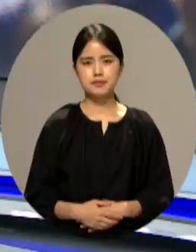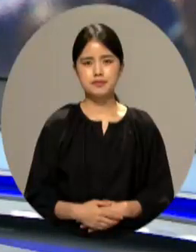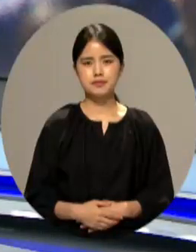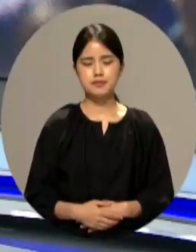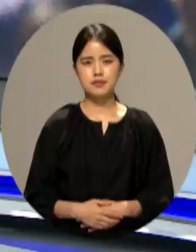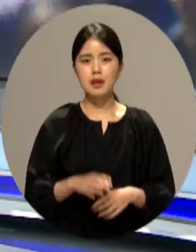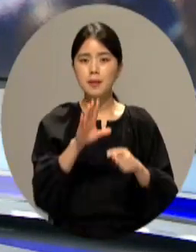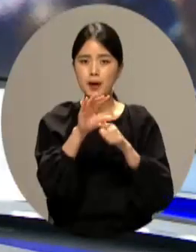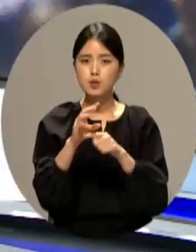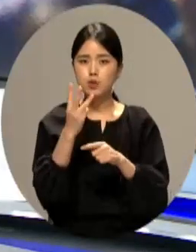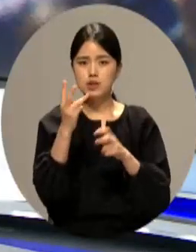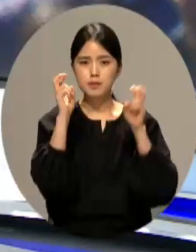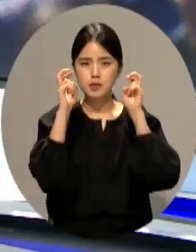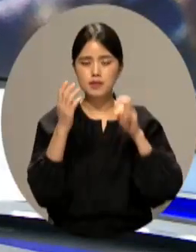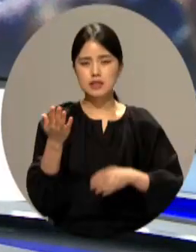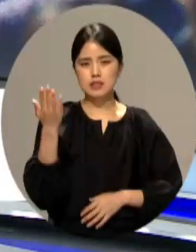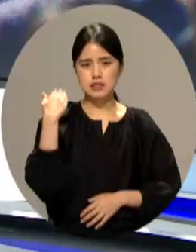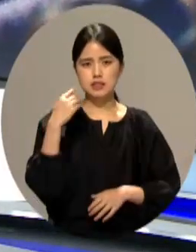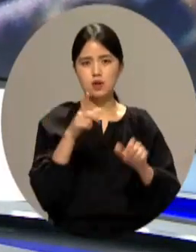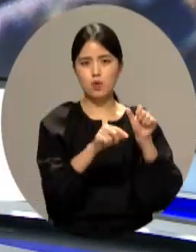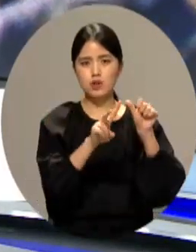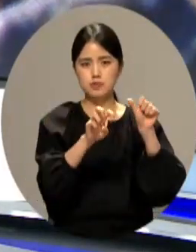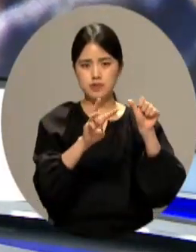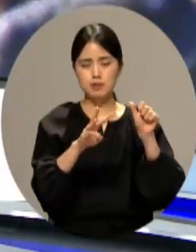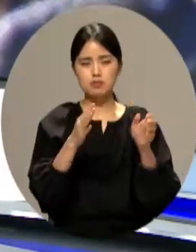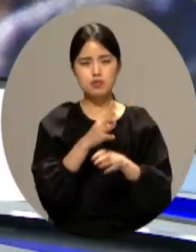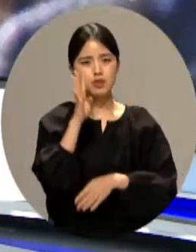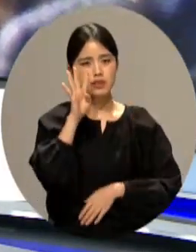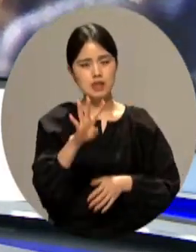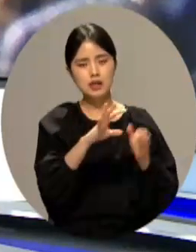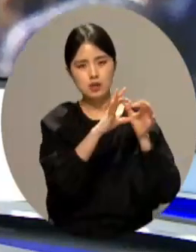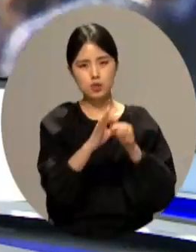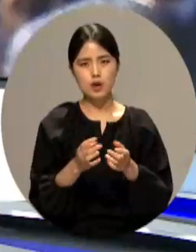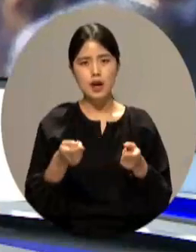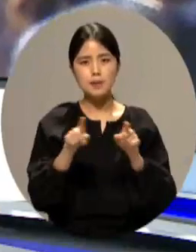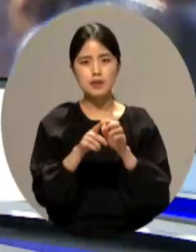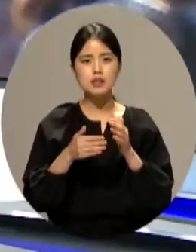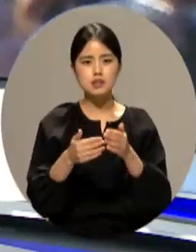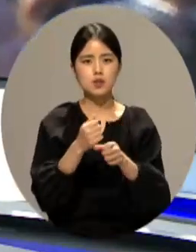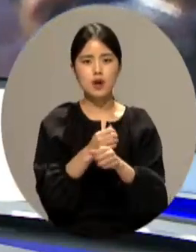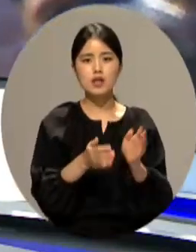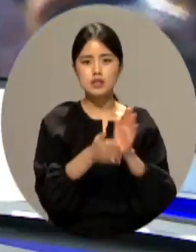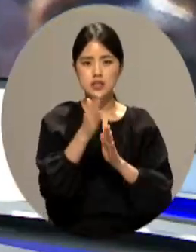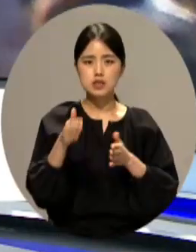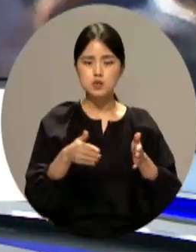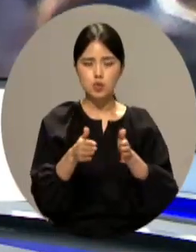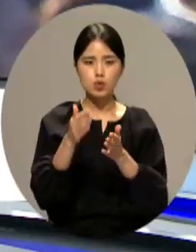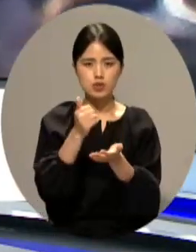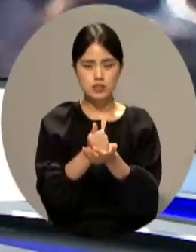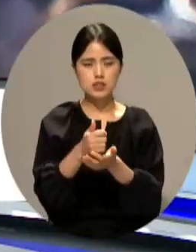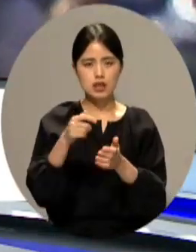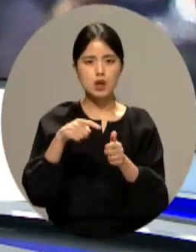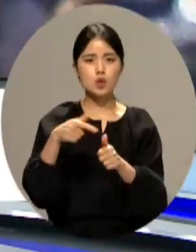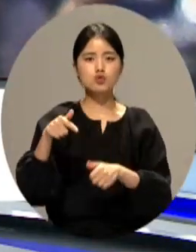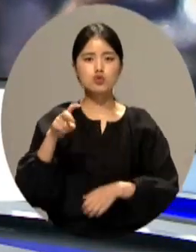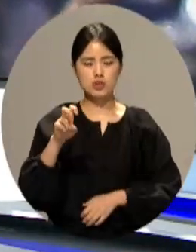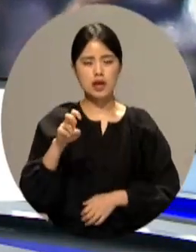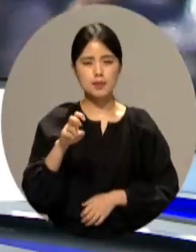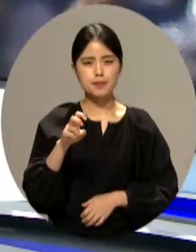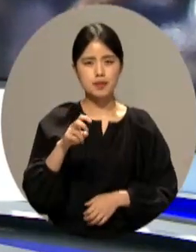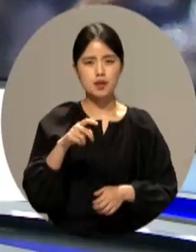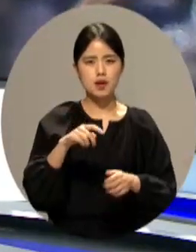방송 3사가 지난 23일부터 사흘간 공동으로 진행한 시 도지사와 교육감 여론조사 결과가 오늘